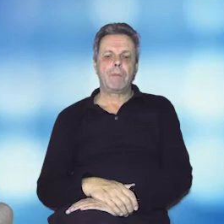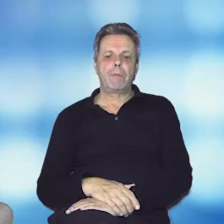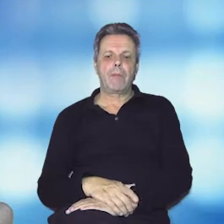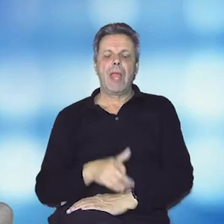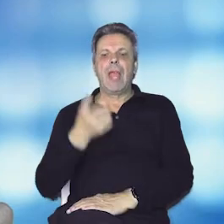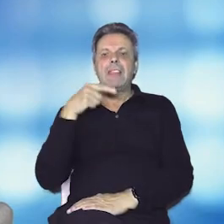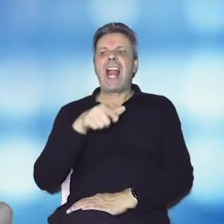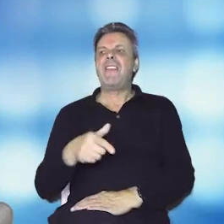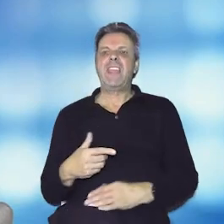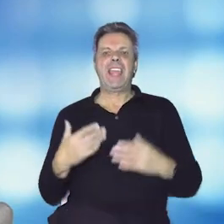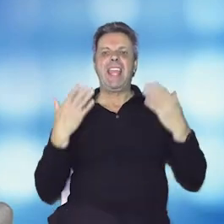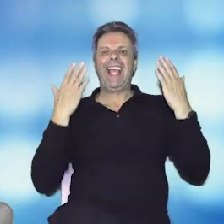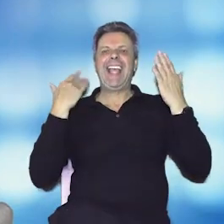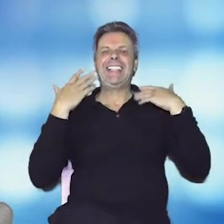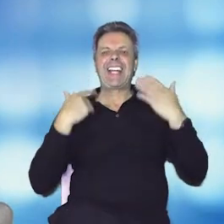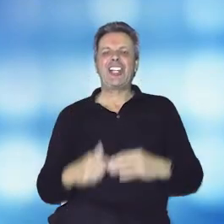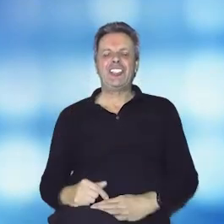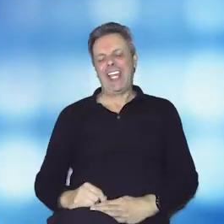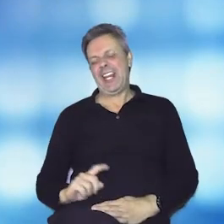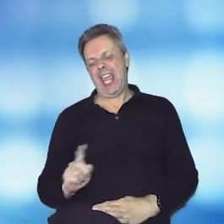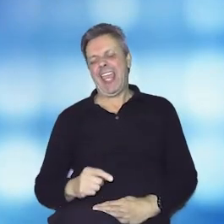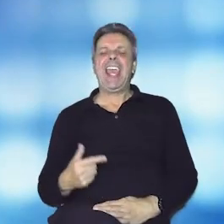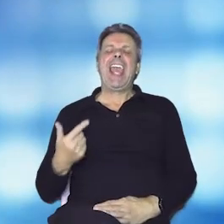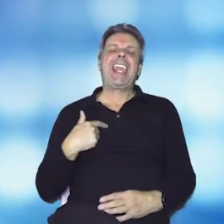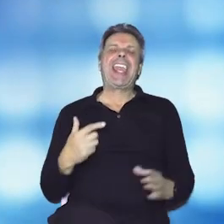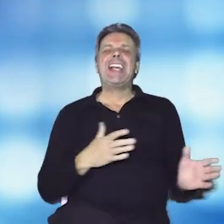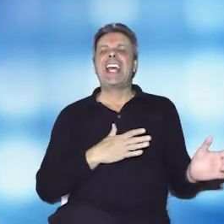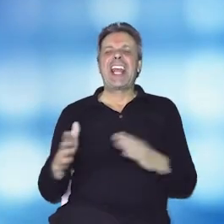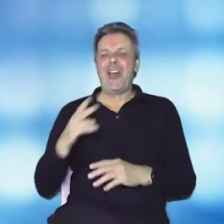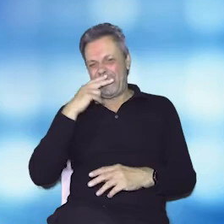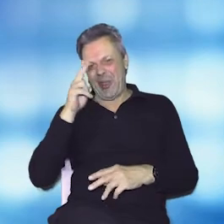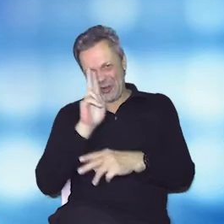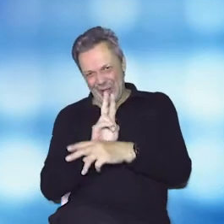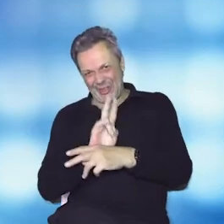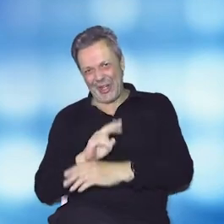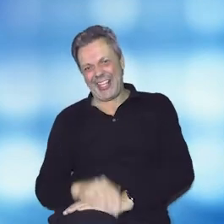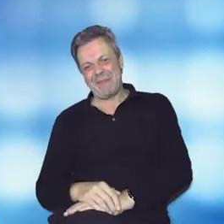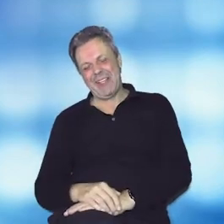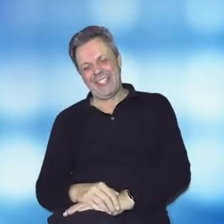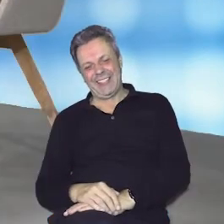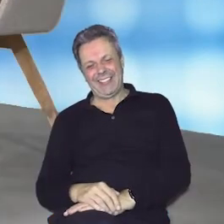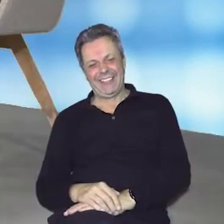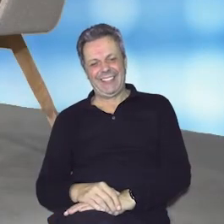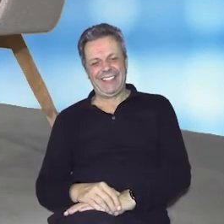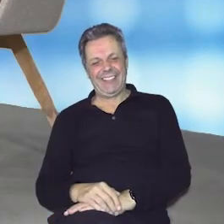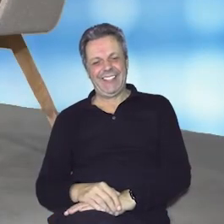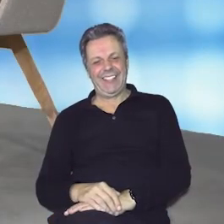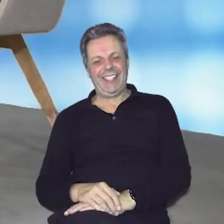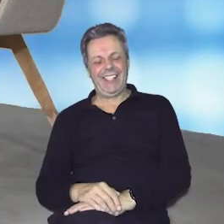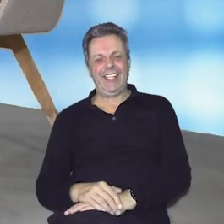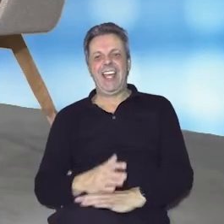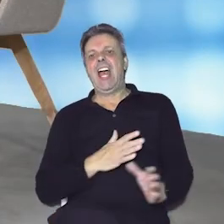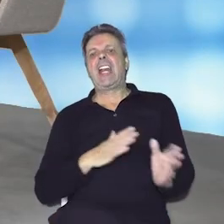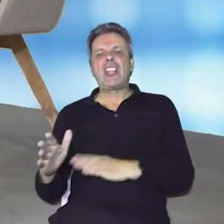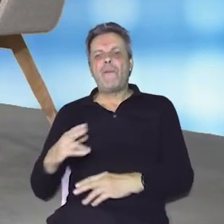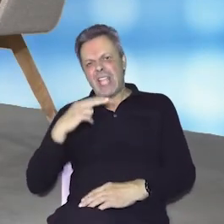zračite li? Pa ja znam da ne zračim, jer se redovito za to kontroliram. Da, znači redovita